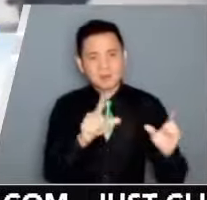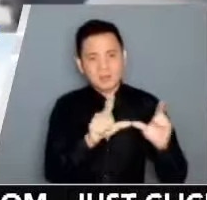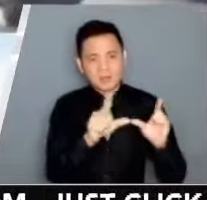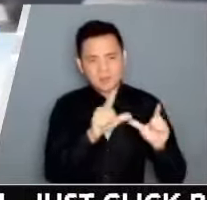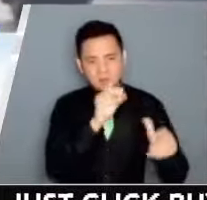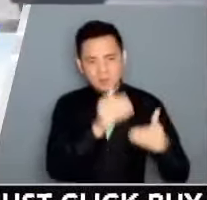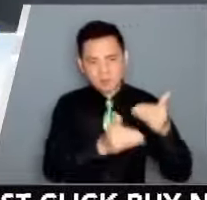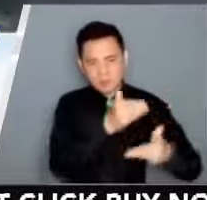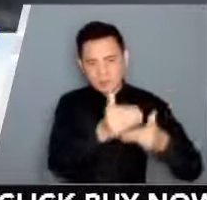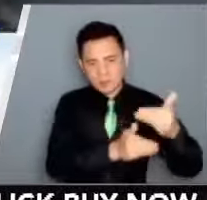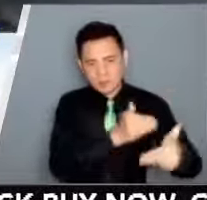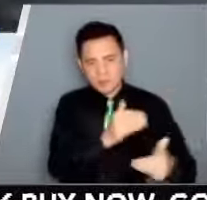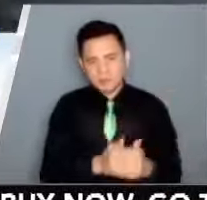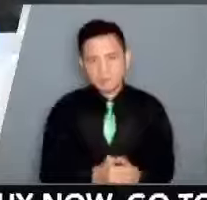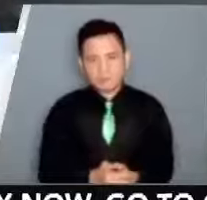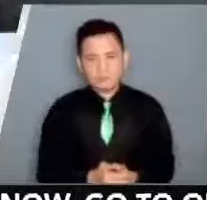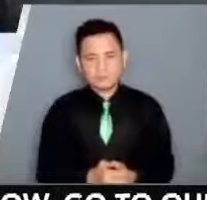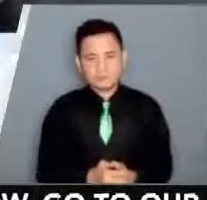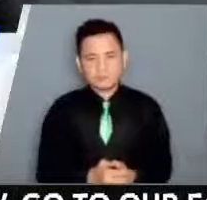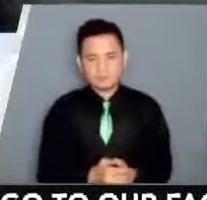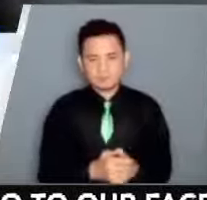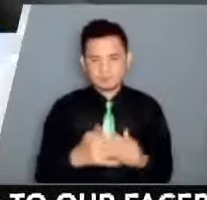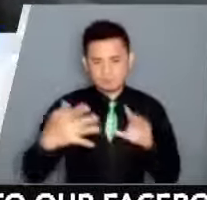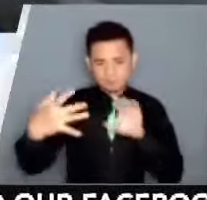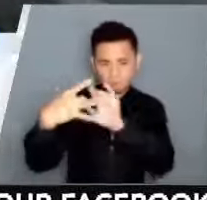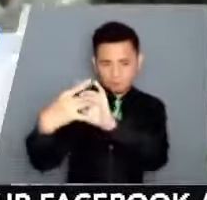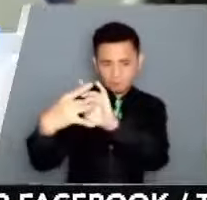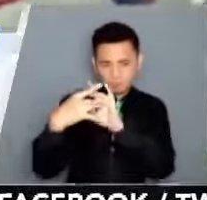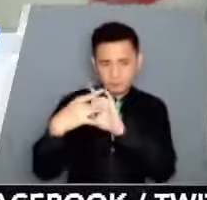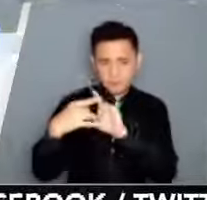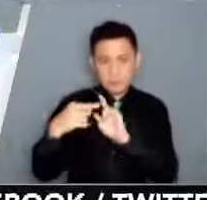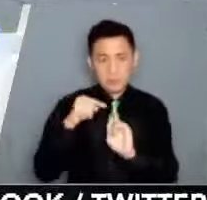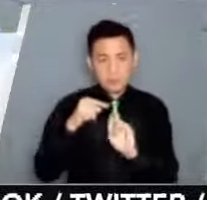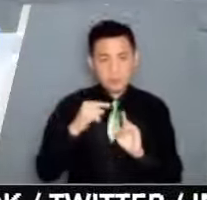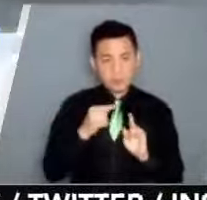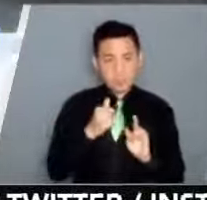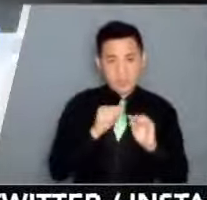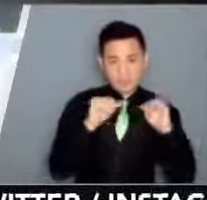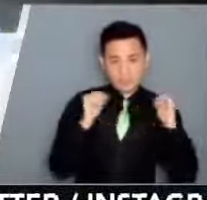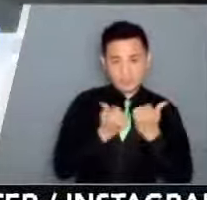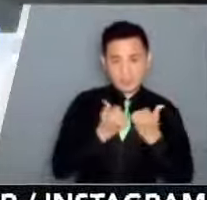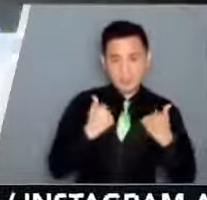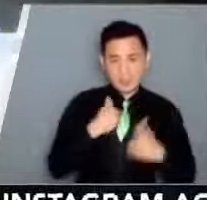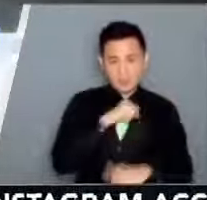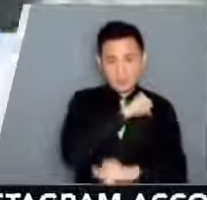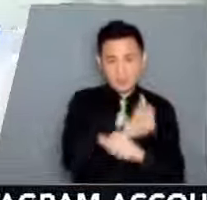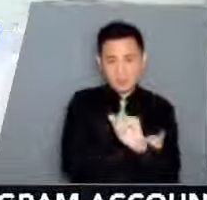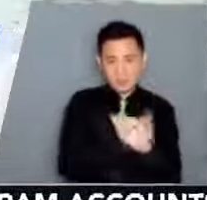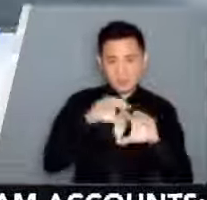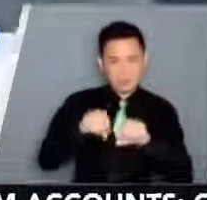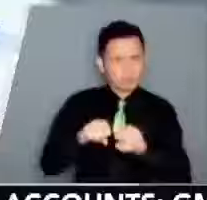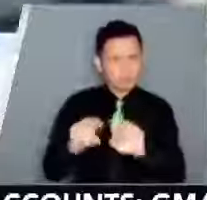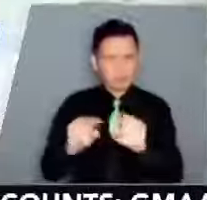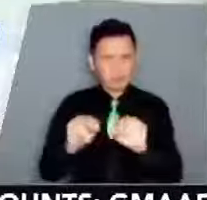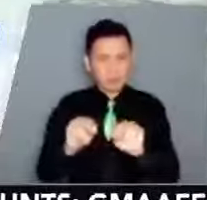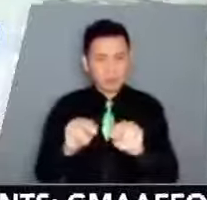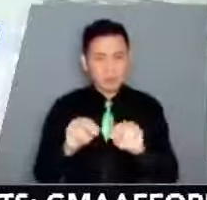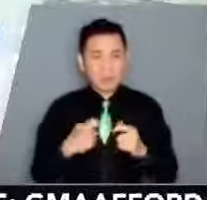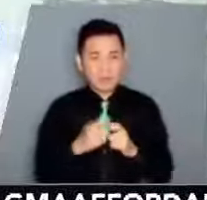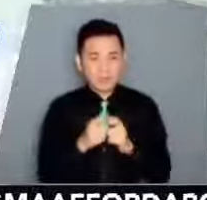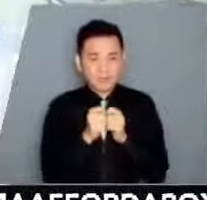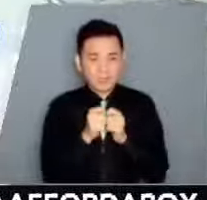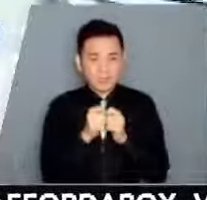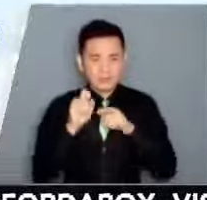sa LTFRB at hindi pag-aari ng ahensya ang kapangyarihang ito. Sa text message naman ay pinadala ni LTFRB